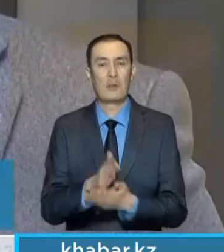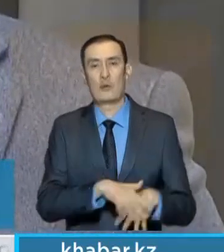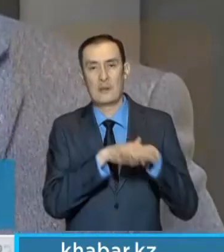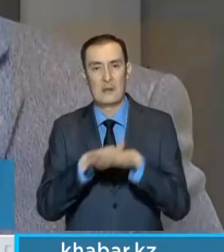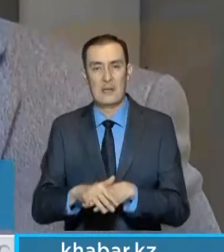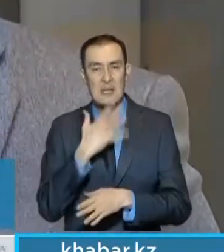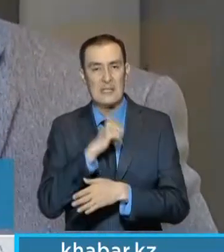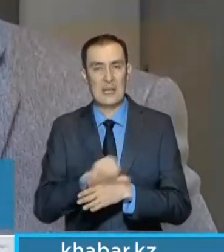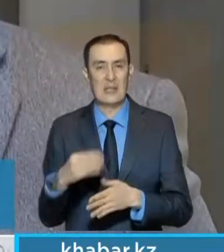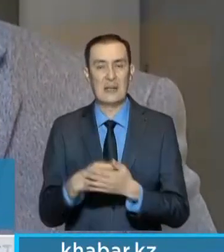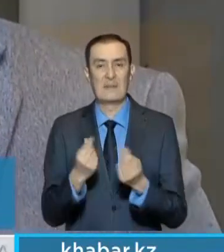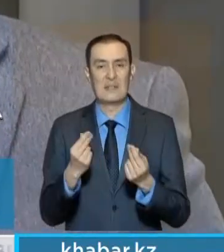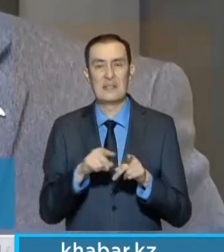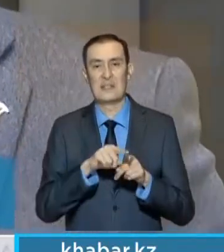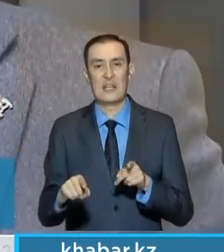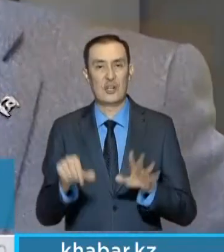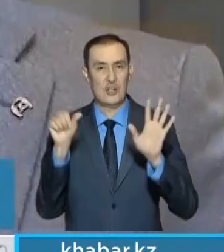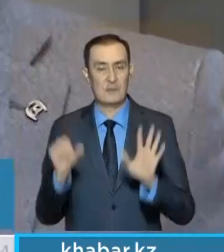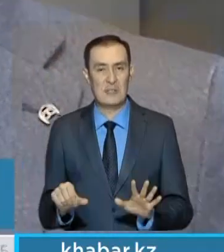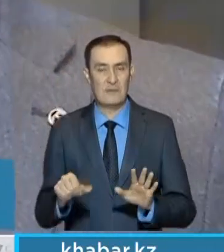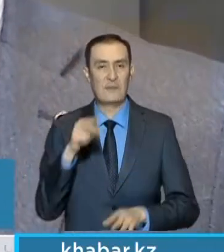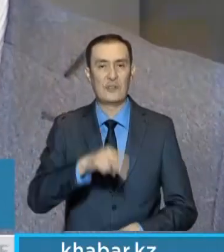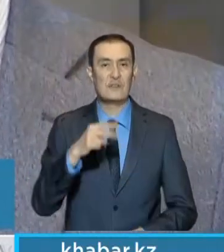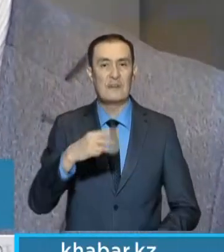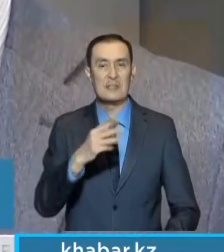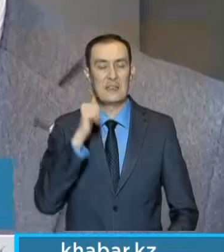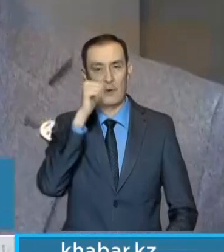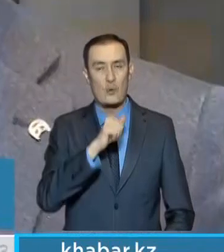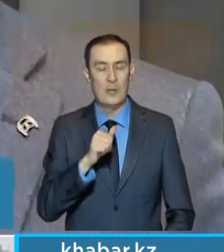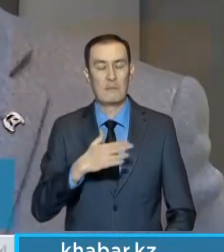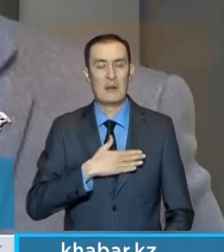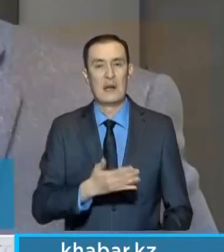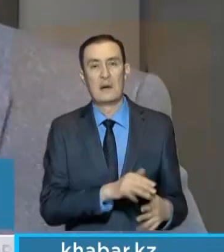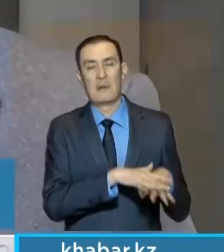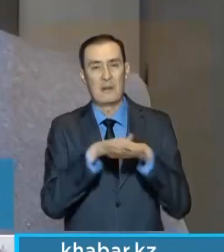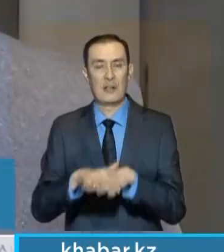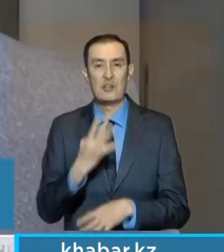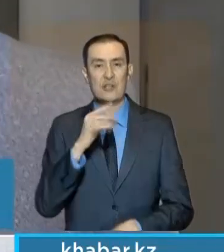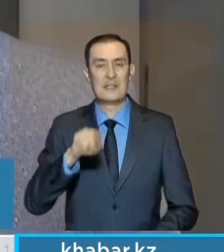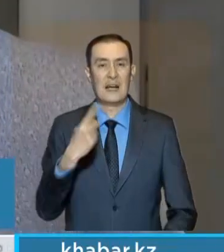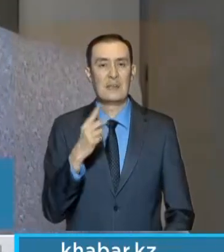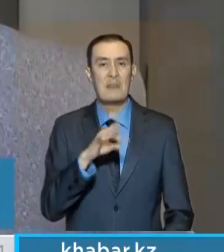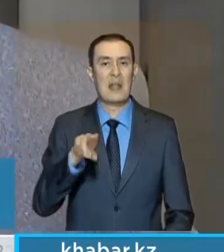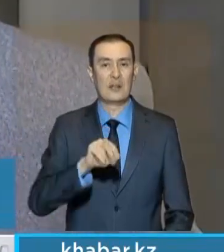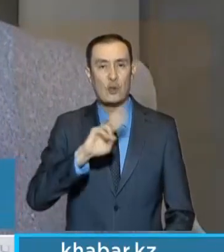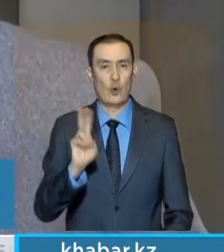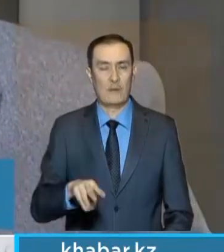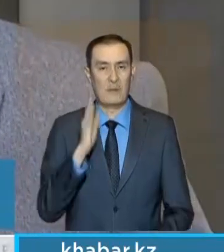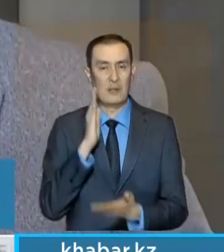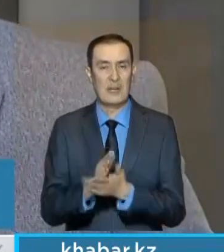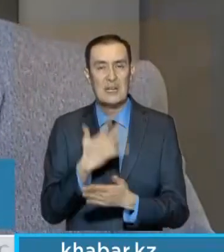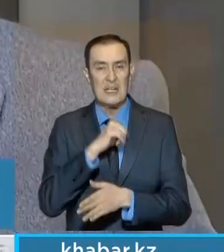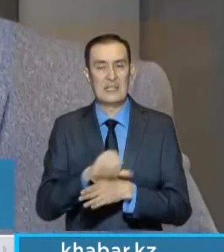иностранных инвестиций за первое полугодие 2023 года мы привлекли 4,1 млрд долларов прямых